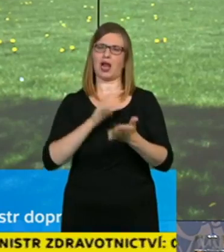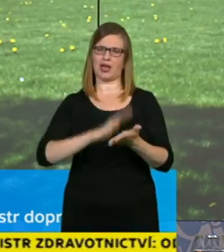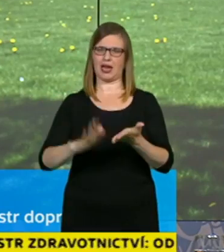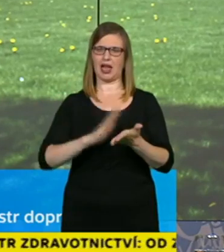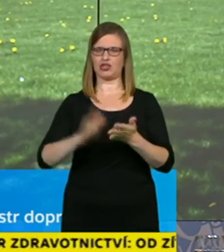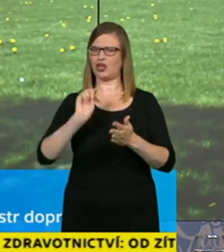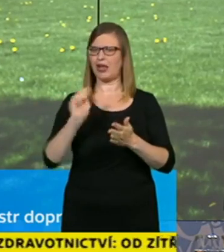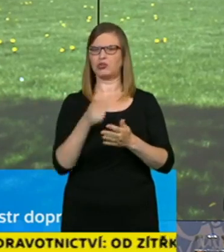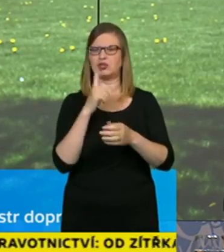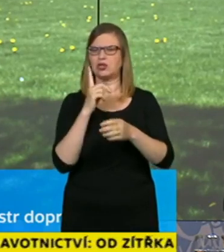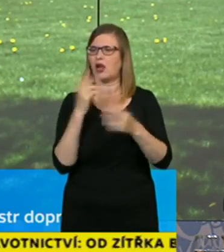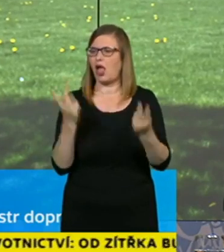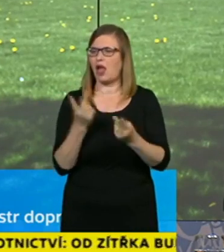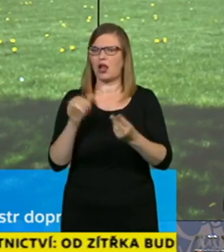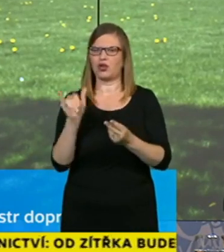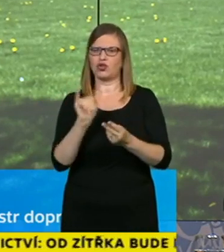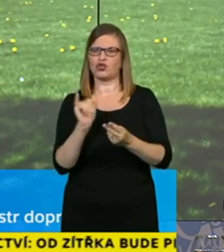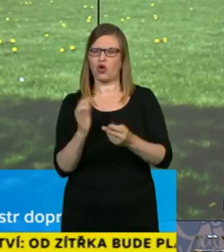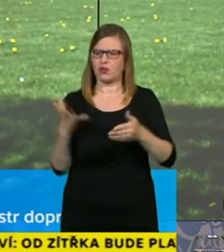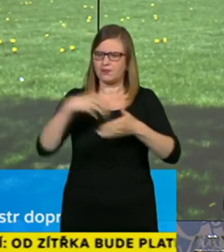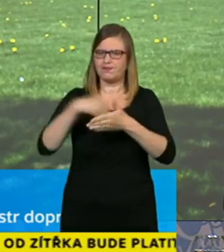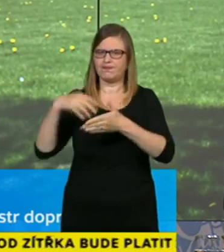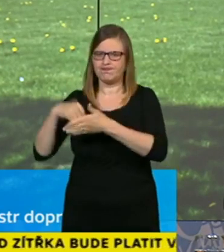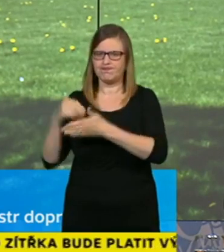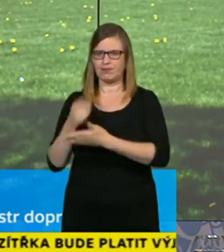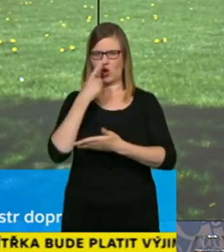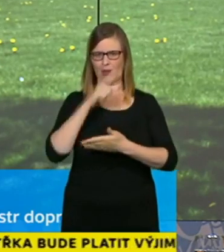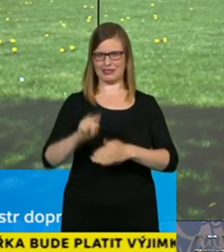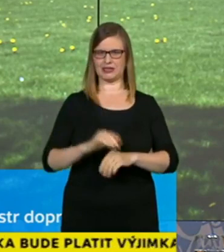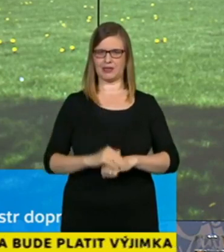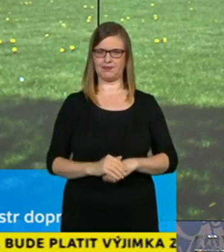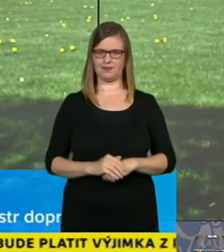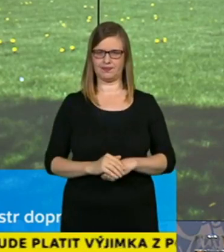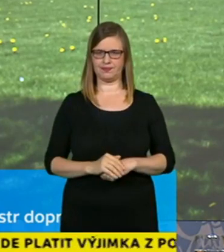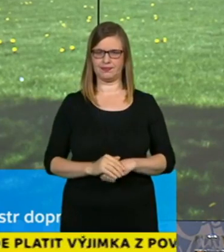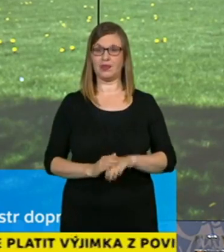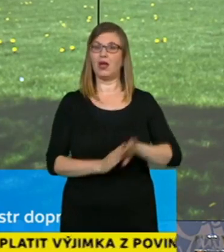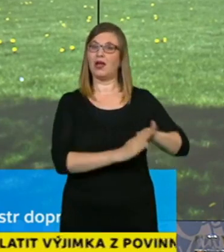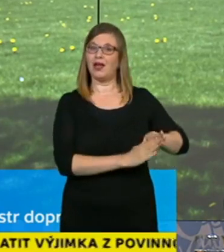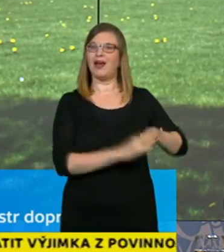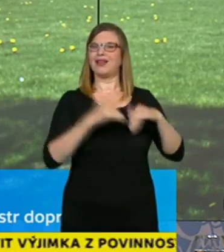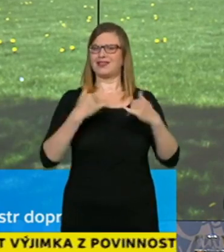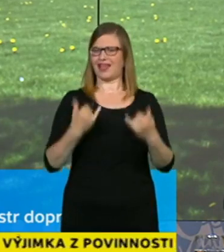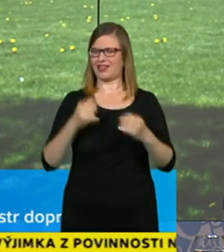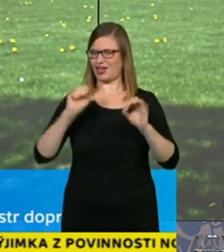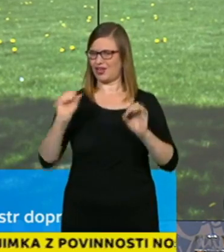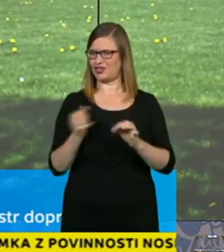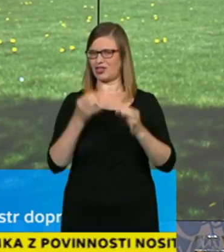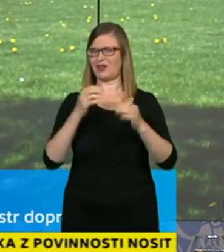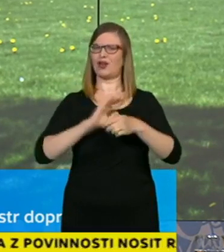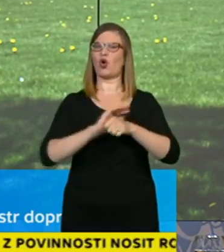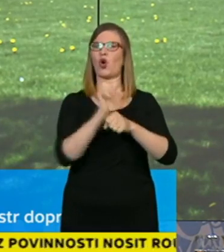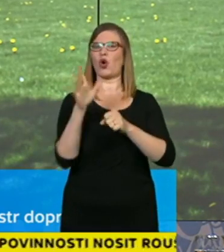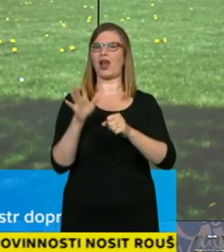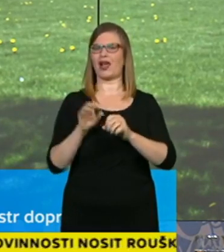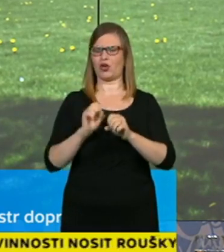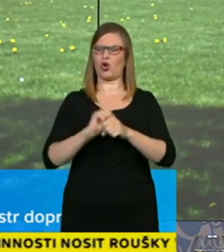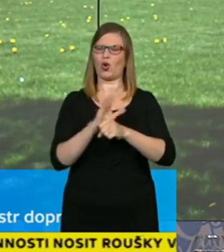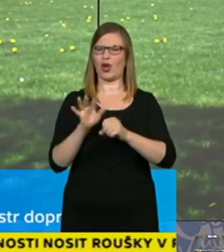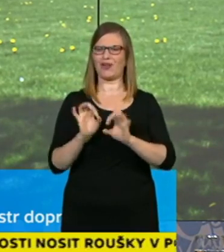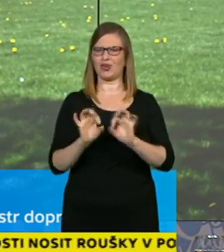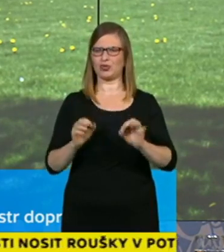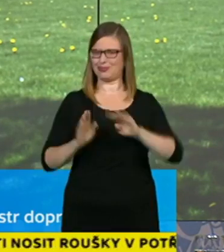Požádáme o to. A dovolte ještě, abych tady krátce zmínil jednu necovidovou aktivitu týkající se upřesnění rodinného